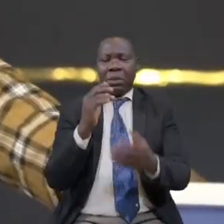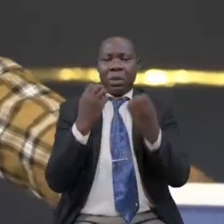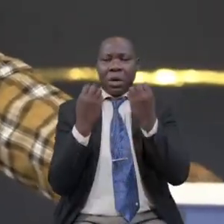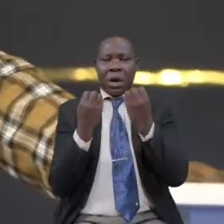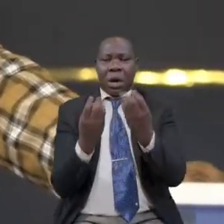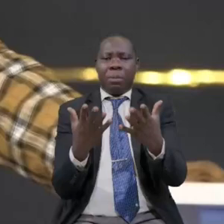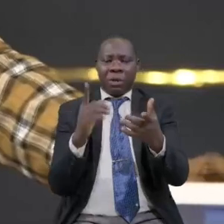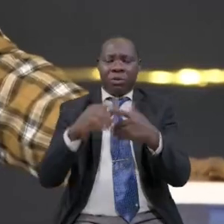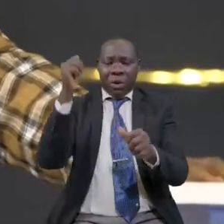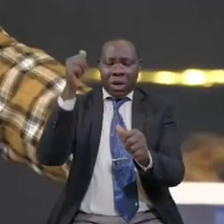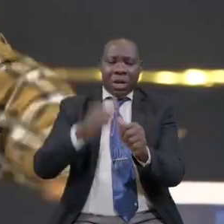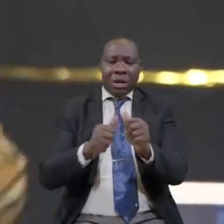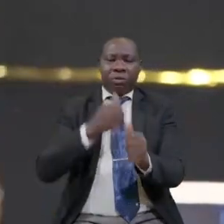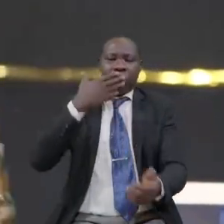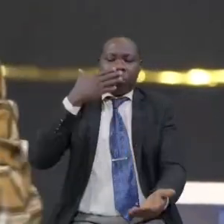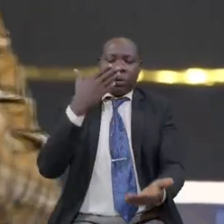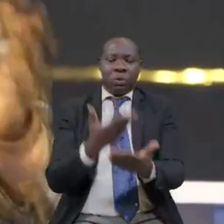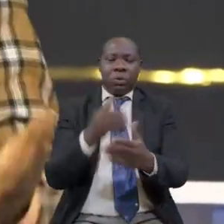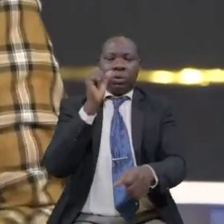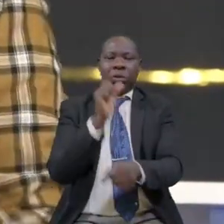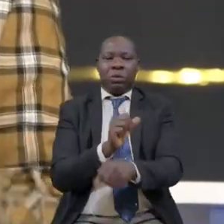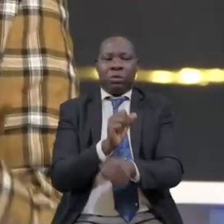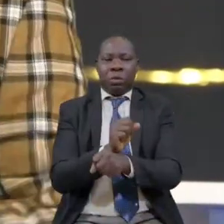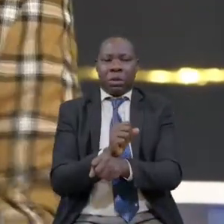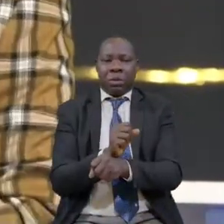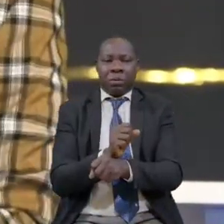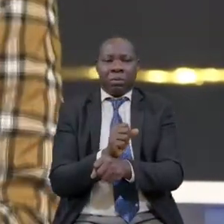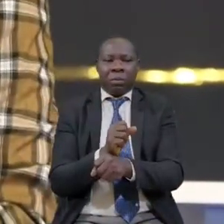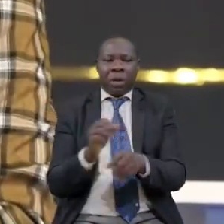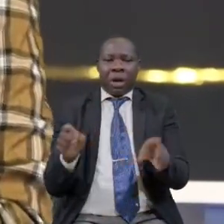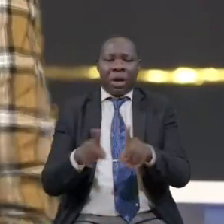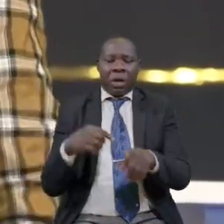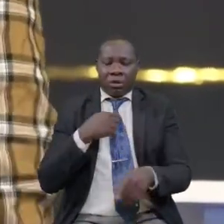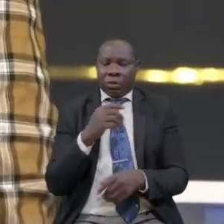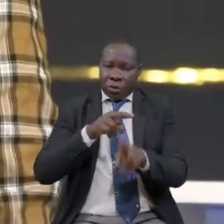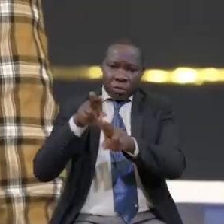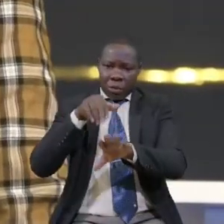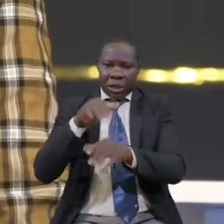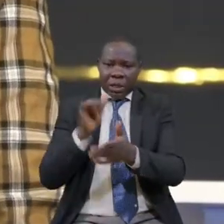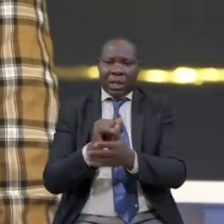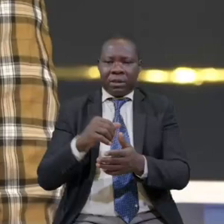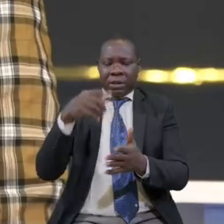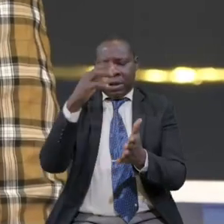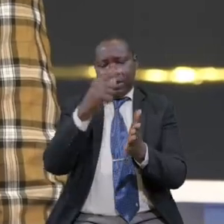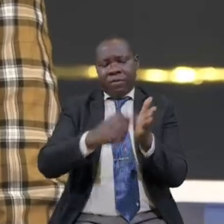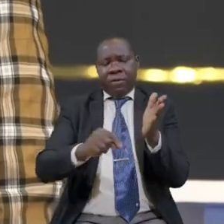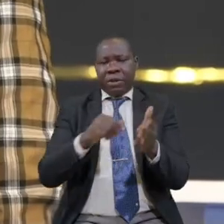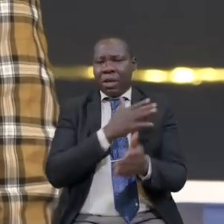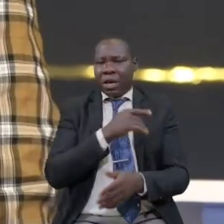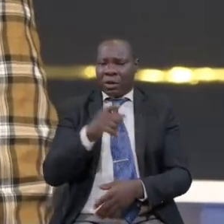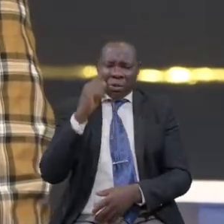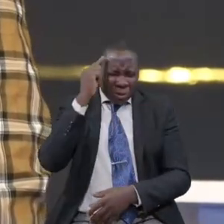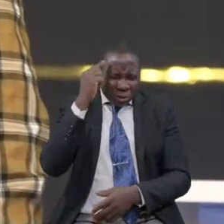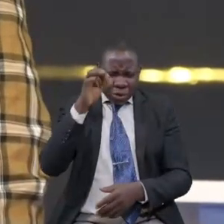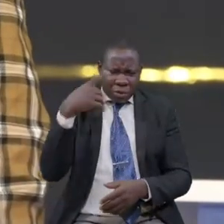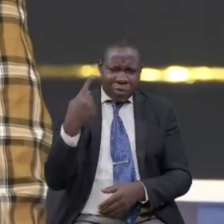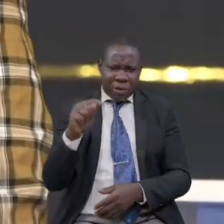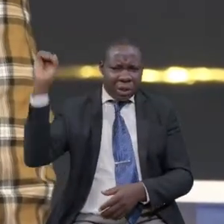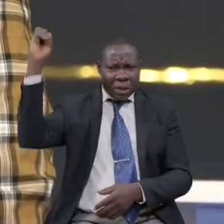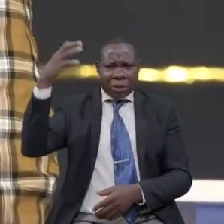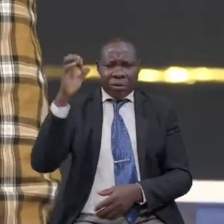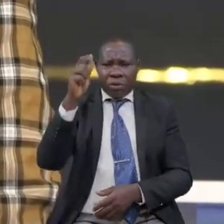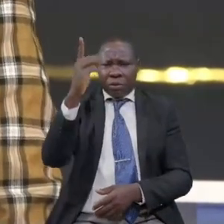Vous avez encore en abondance pour toute bonne œuvre, comme on voit ce verset, et vous pensez à la grâce de Dieu,